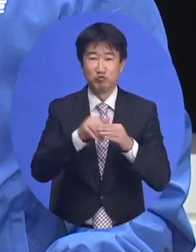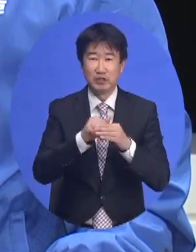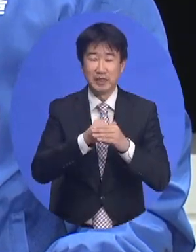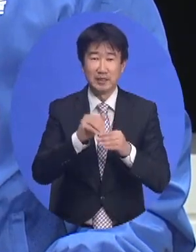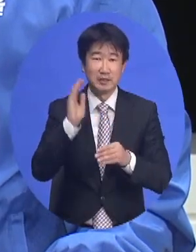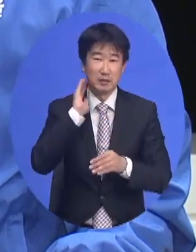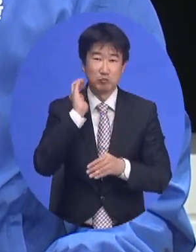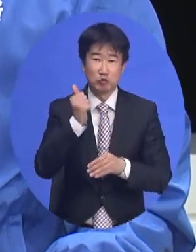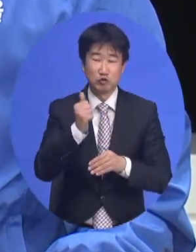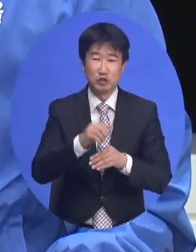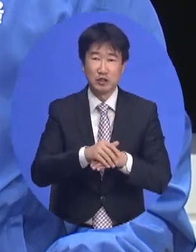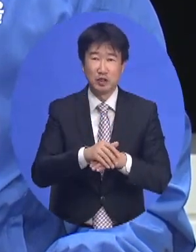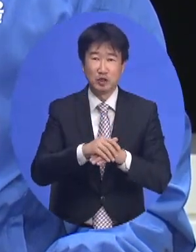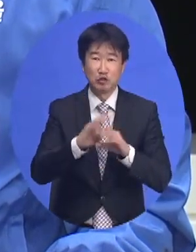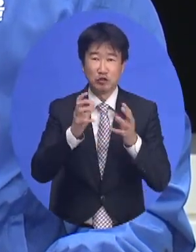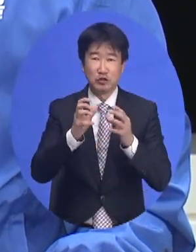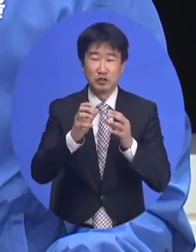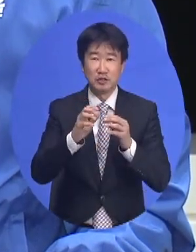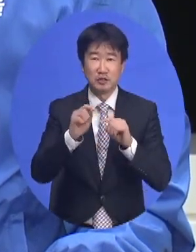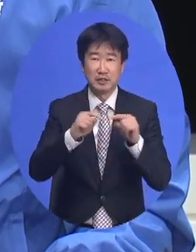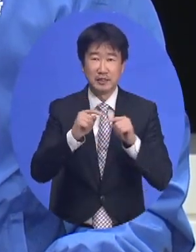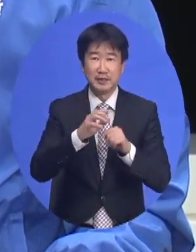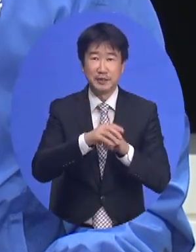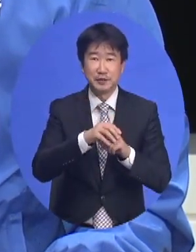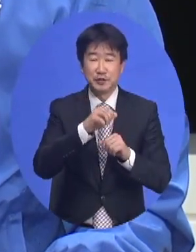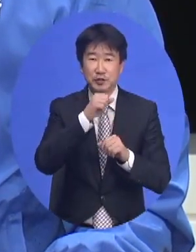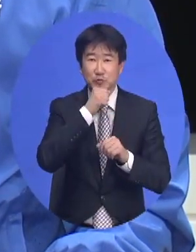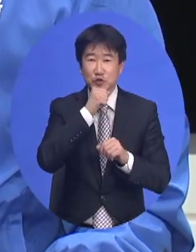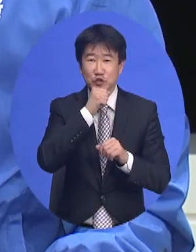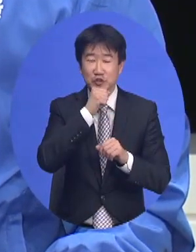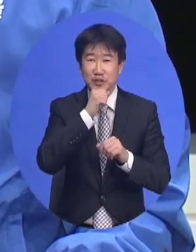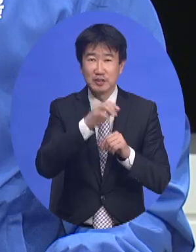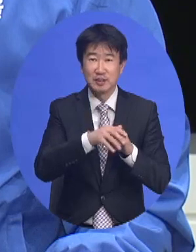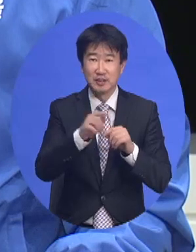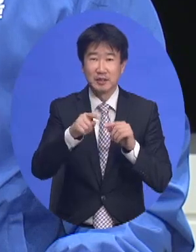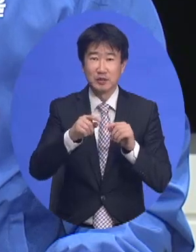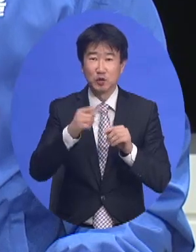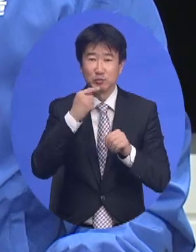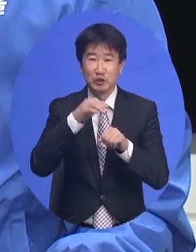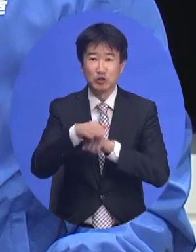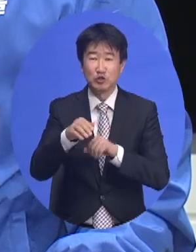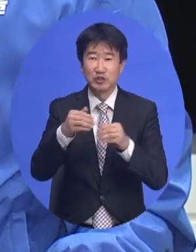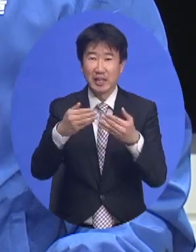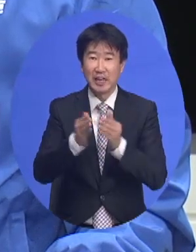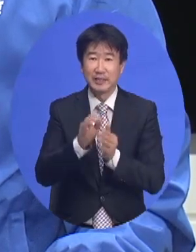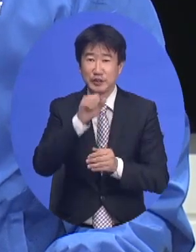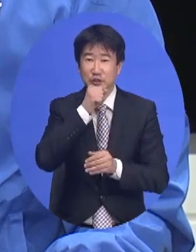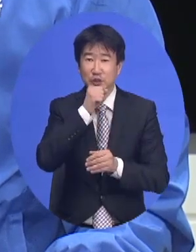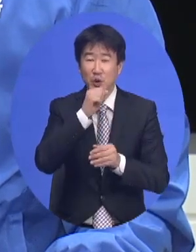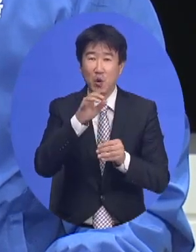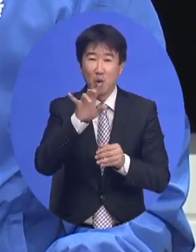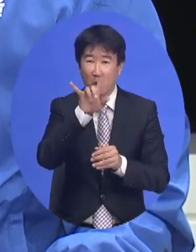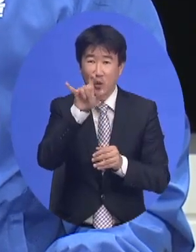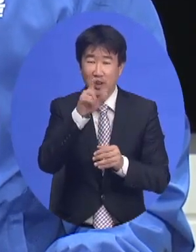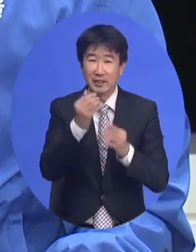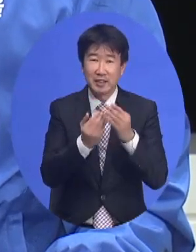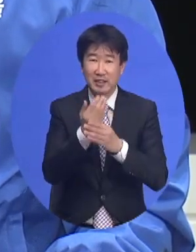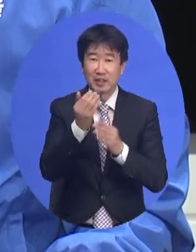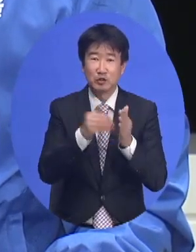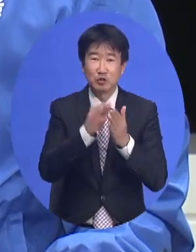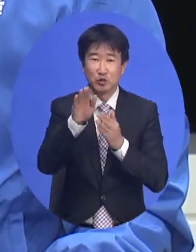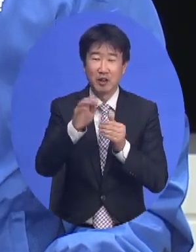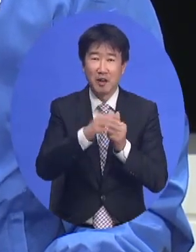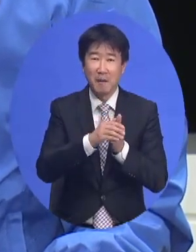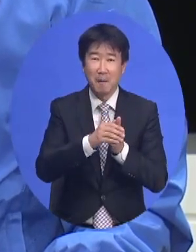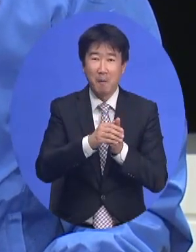정부의 국정 지지율, 뭐 집권 여당 민주당의 지지율, 코로나 사태 오히려 반전이